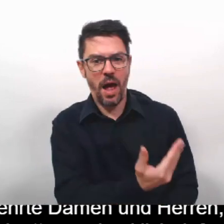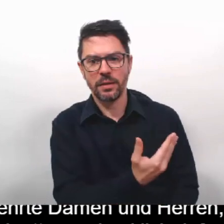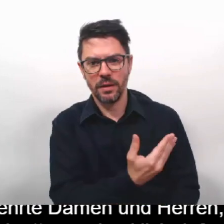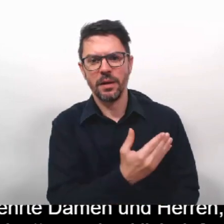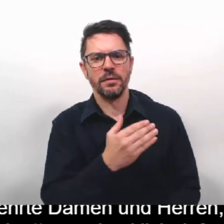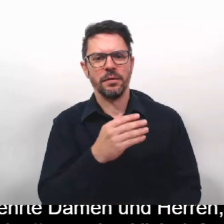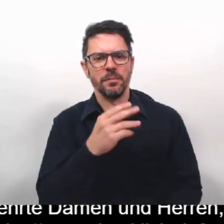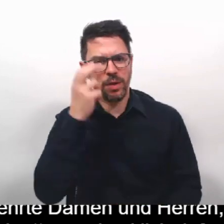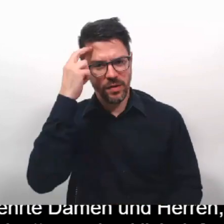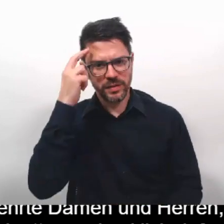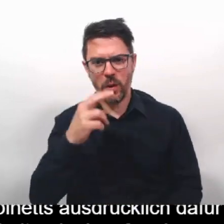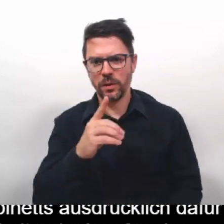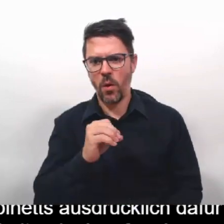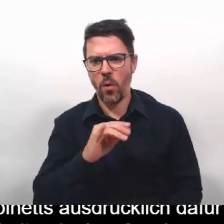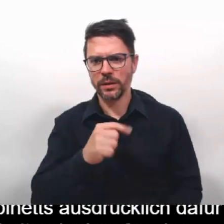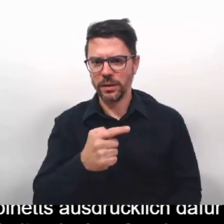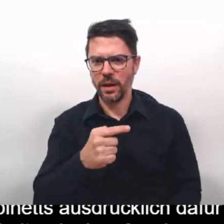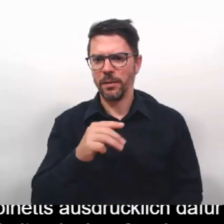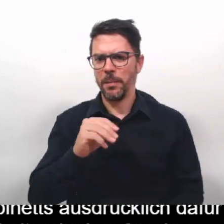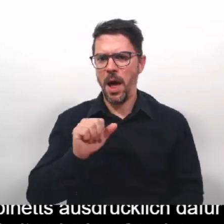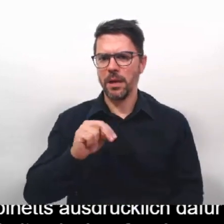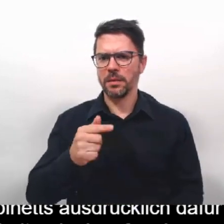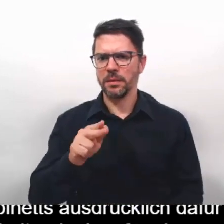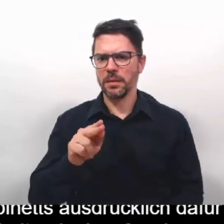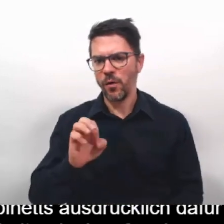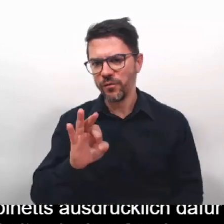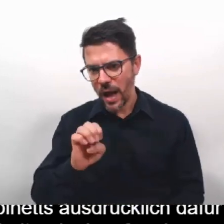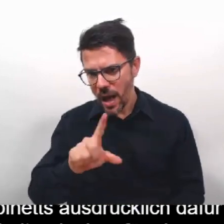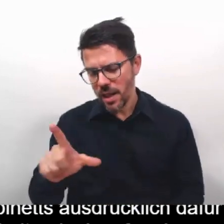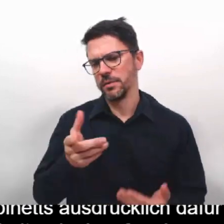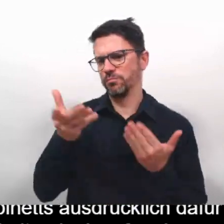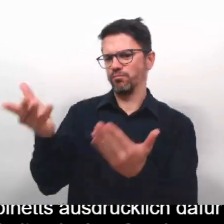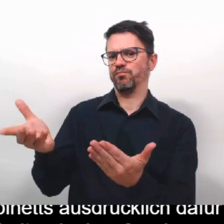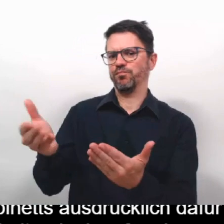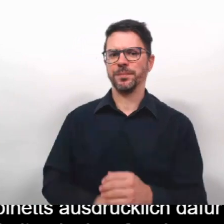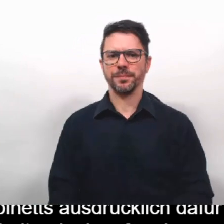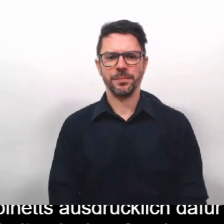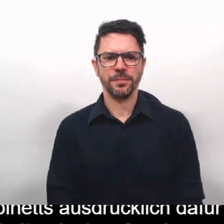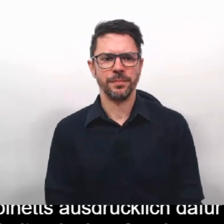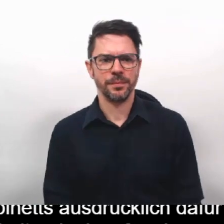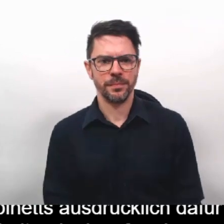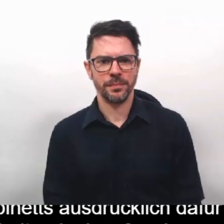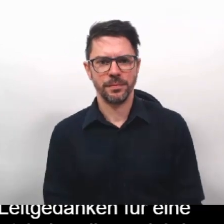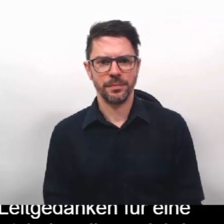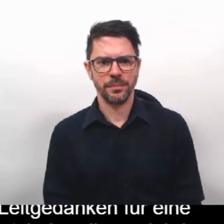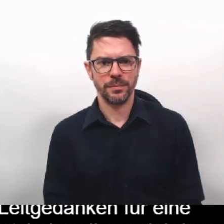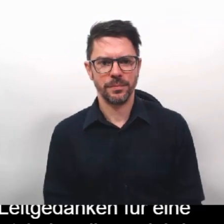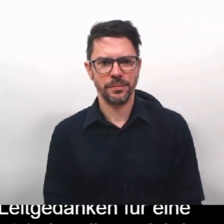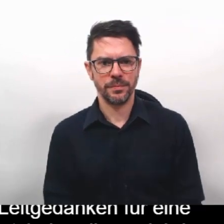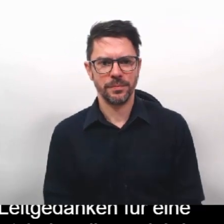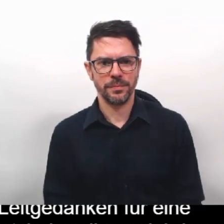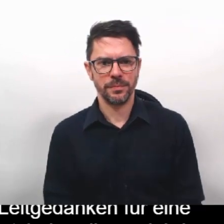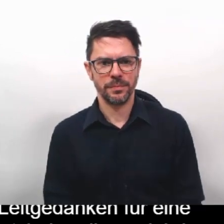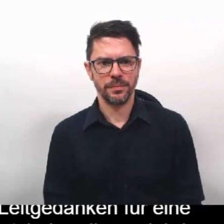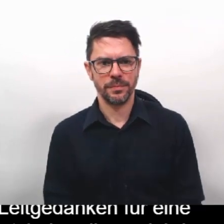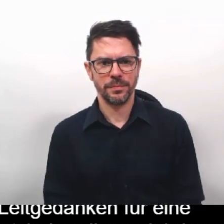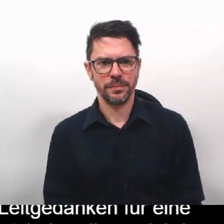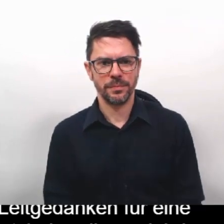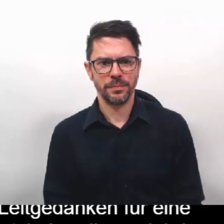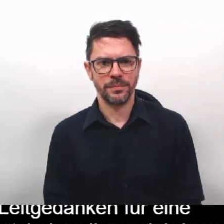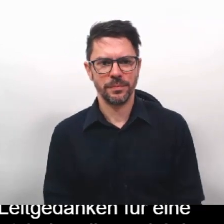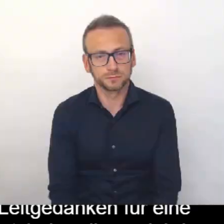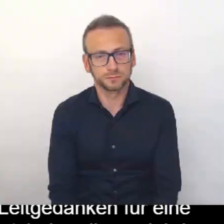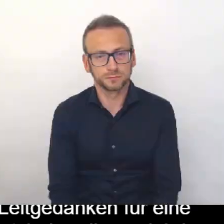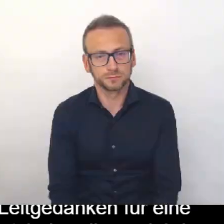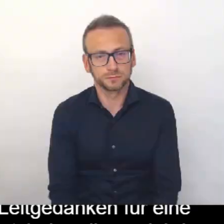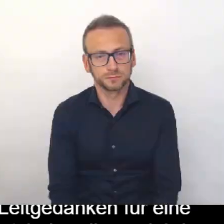die große Chance eröffnen, national und international Spitzenpositionen zu erreichen. Das ist ein lang gehegtes Ziel